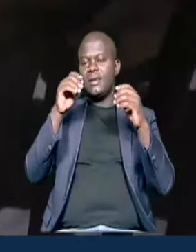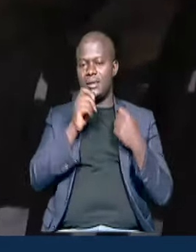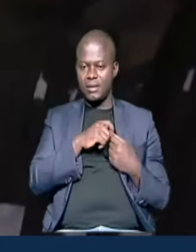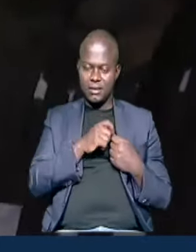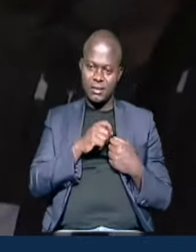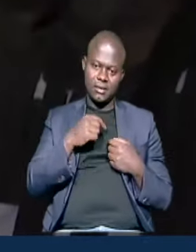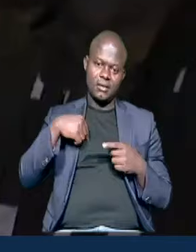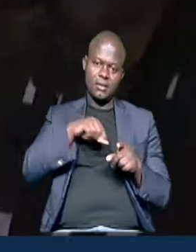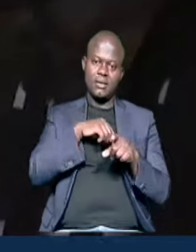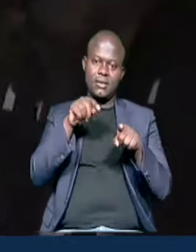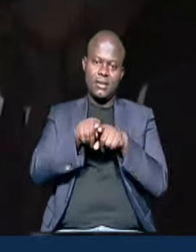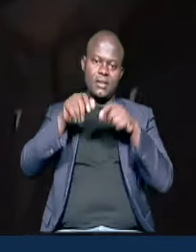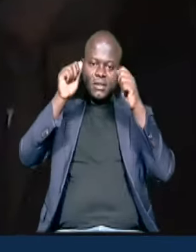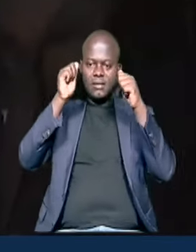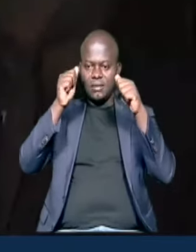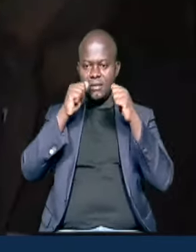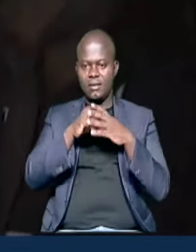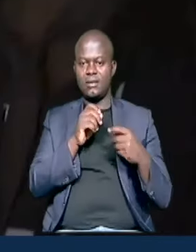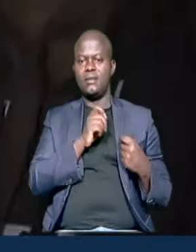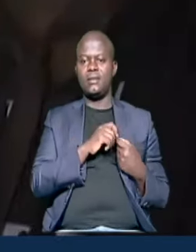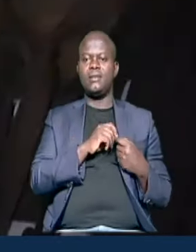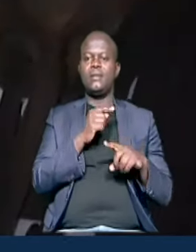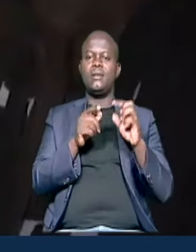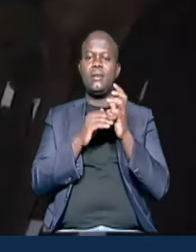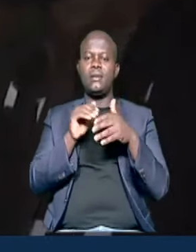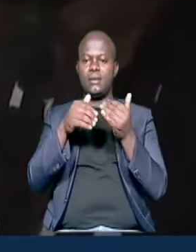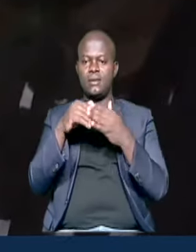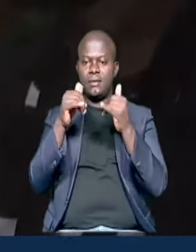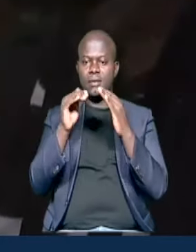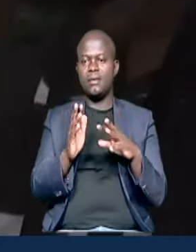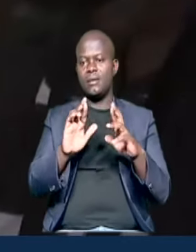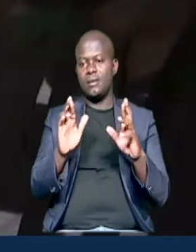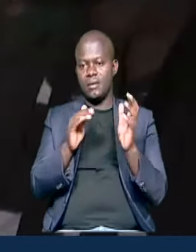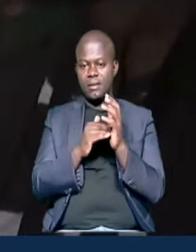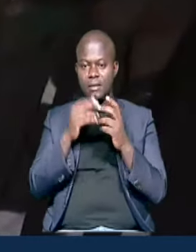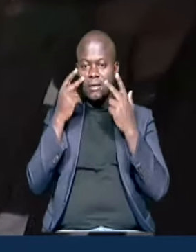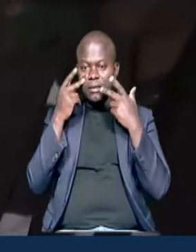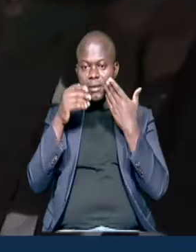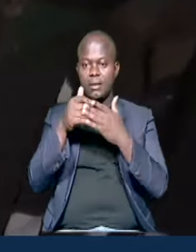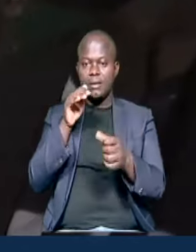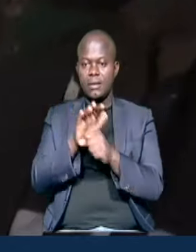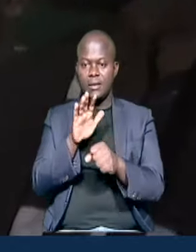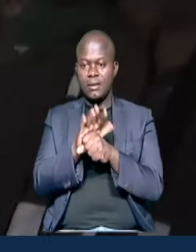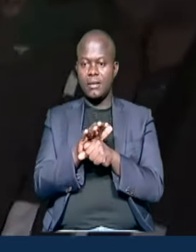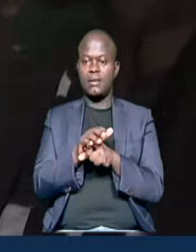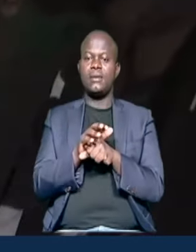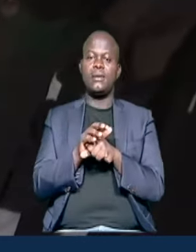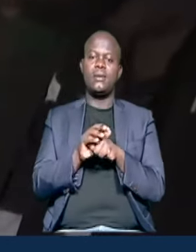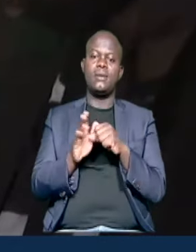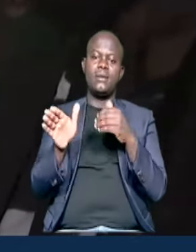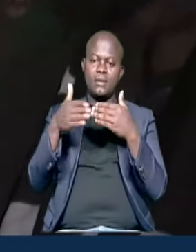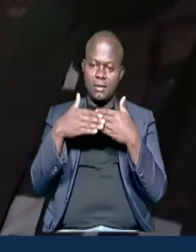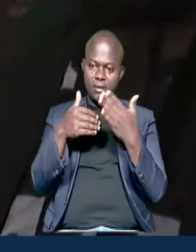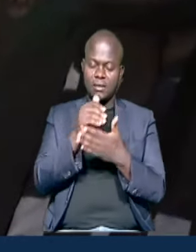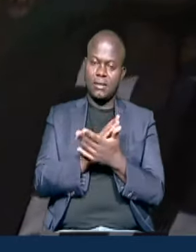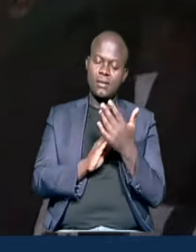kiratubabaje nk'abafana ba APR turababaye bavandimwe ariko uno mukino twatwaye witeguye mwabonye ko twaje turi beshi stade bayifunze bamwe